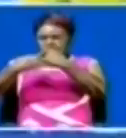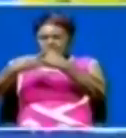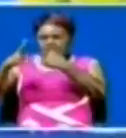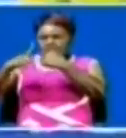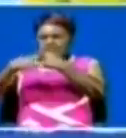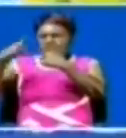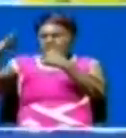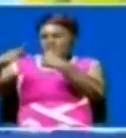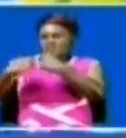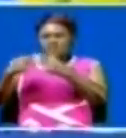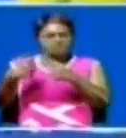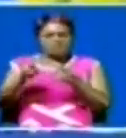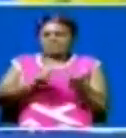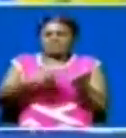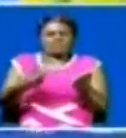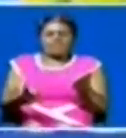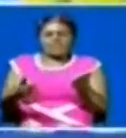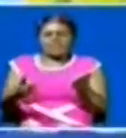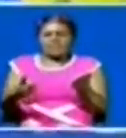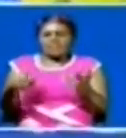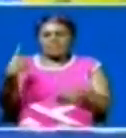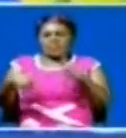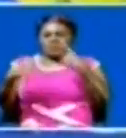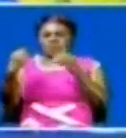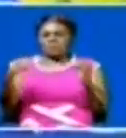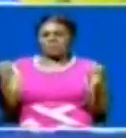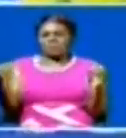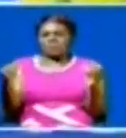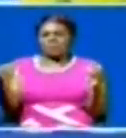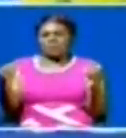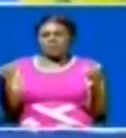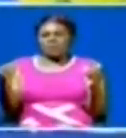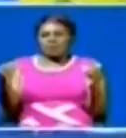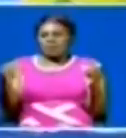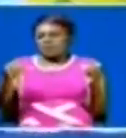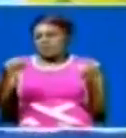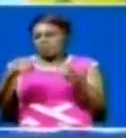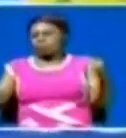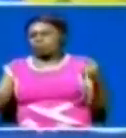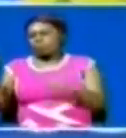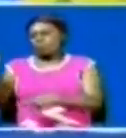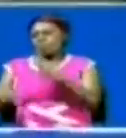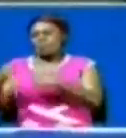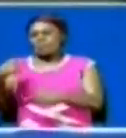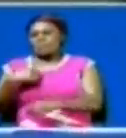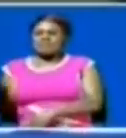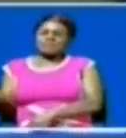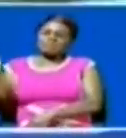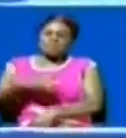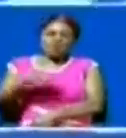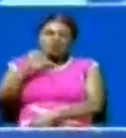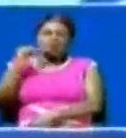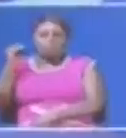1998, lakini sikupita. Nikashindwa na mwenzangu. Nikarudi kukaa